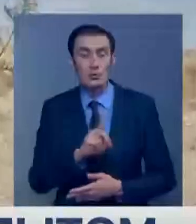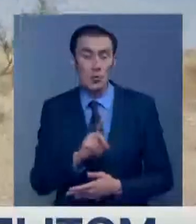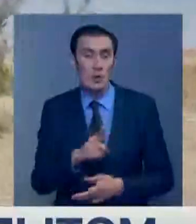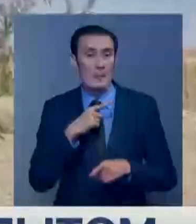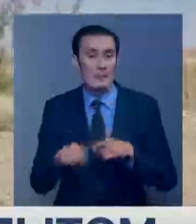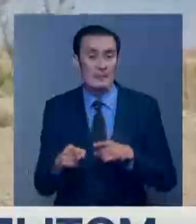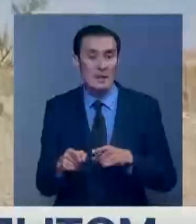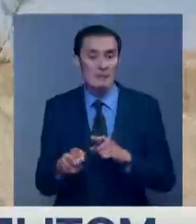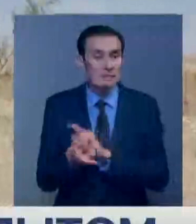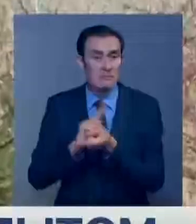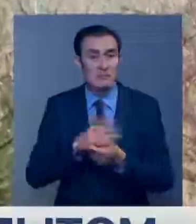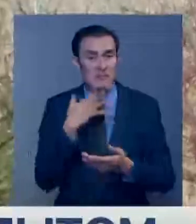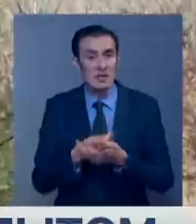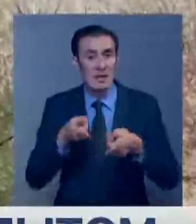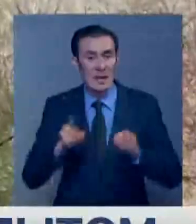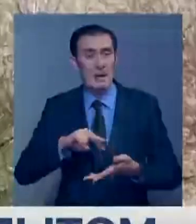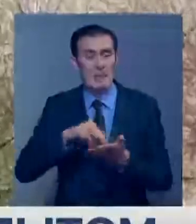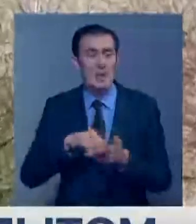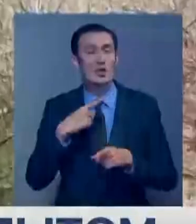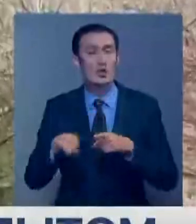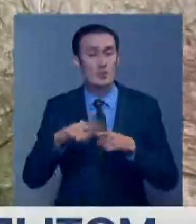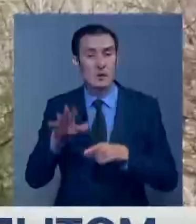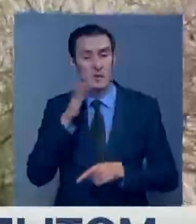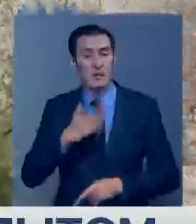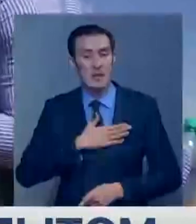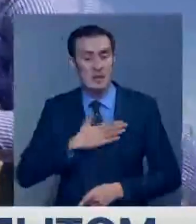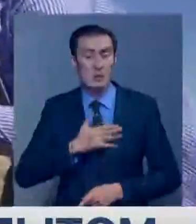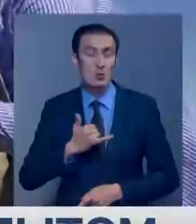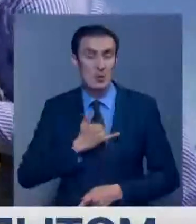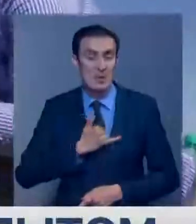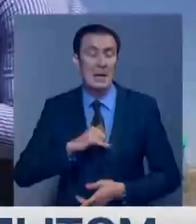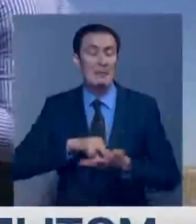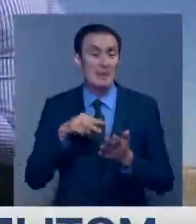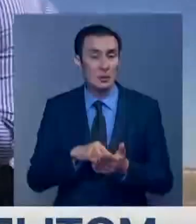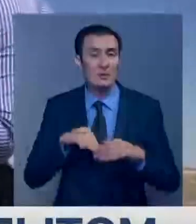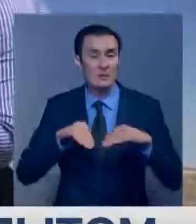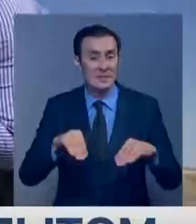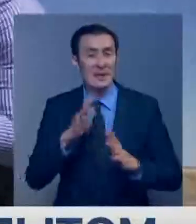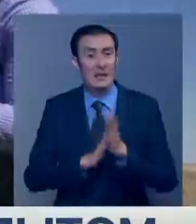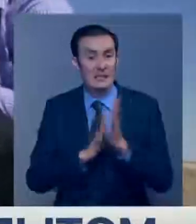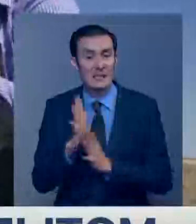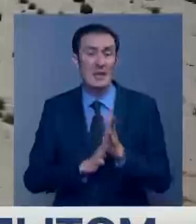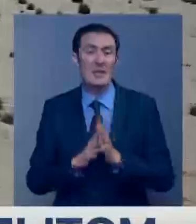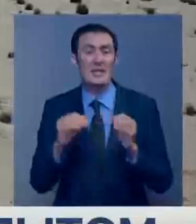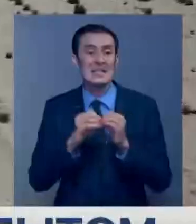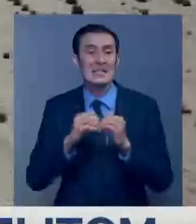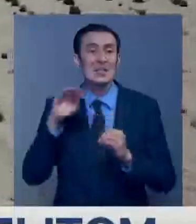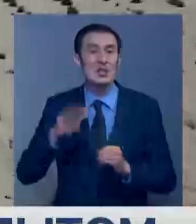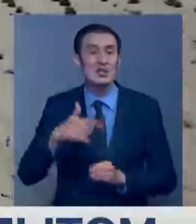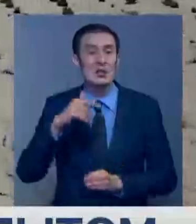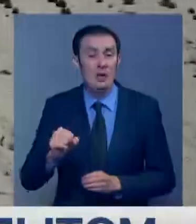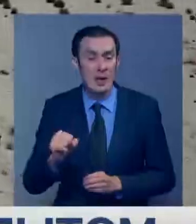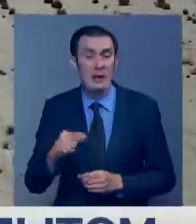быстро превратили в реальные планы. Так уже в ближайшее время наши соотечественники намерены высадить растения на 10 тысяч гектарах